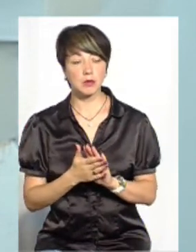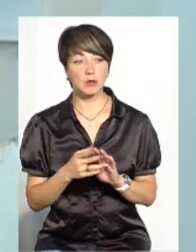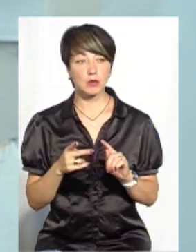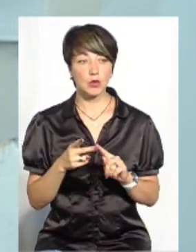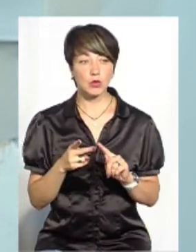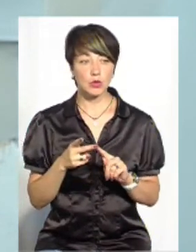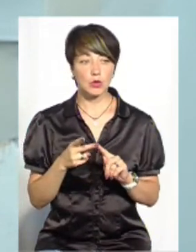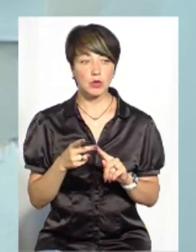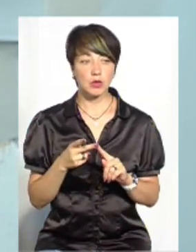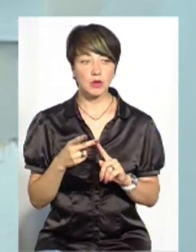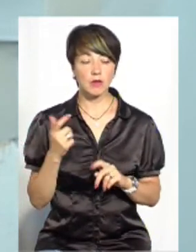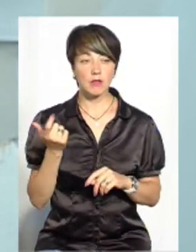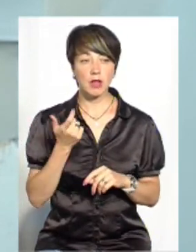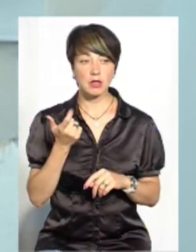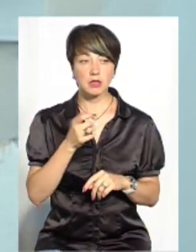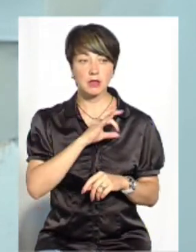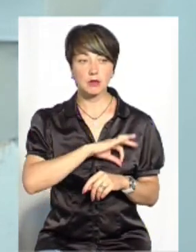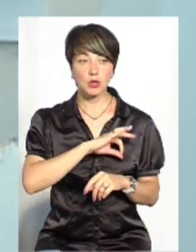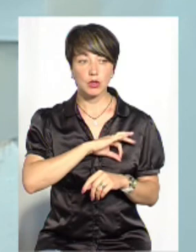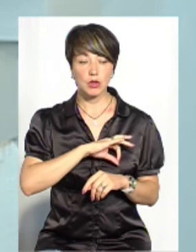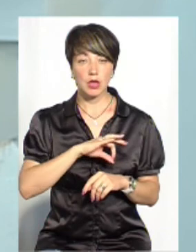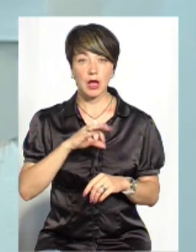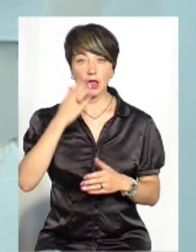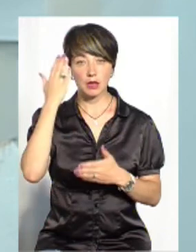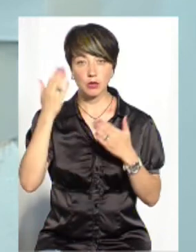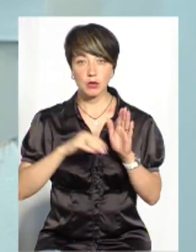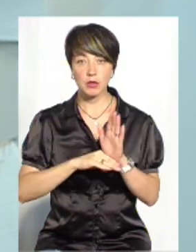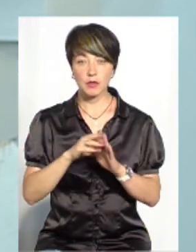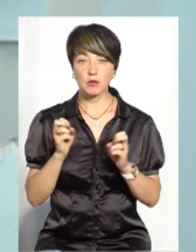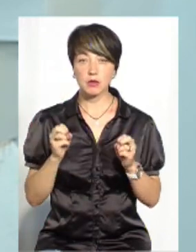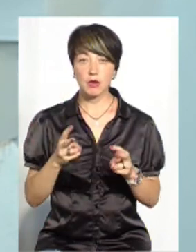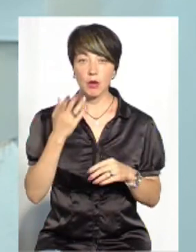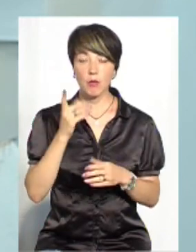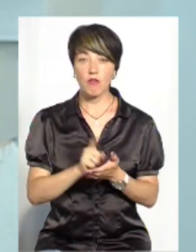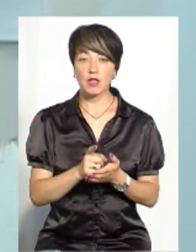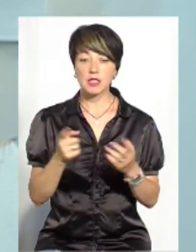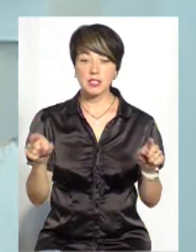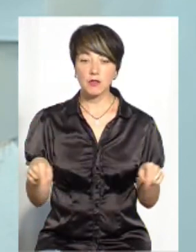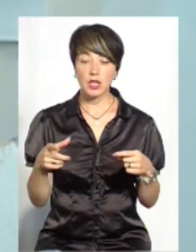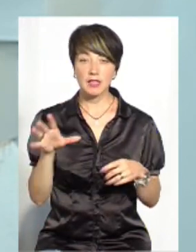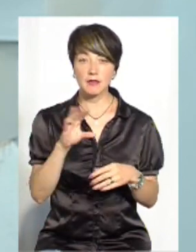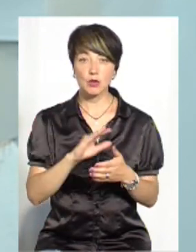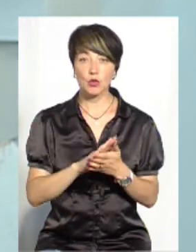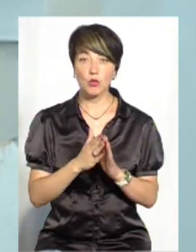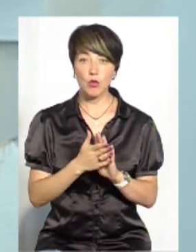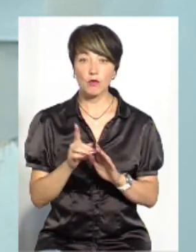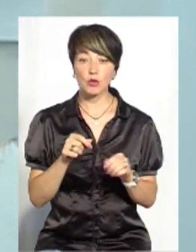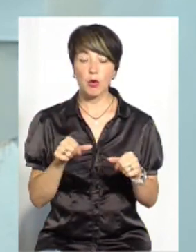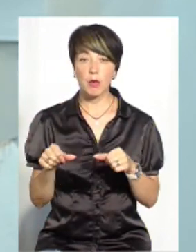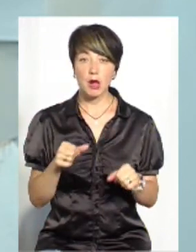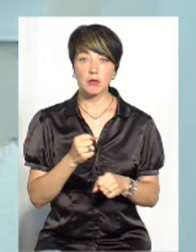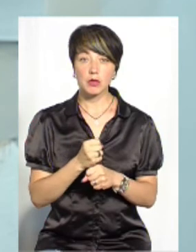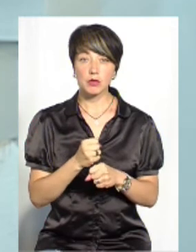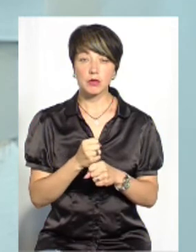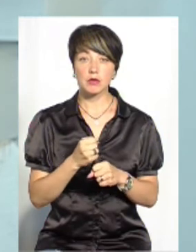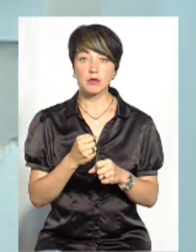По-друге, власник, який експлуатує атракціони підвищеної безпеки, повинен створити всі належні умови, щоб оператор